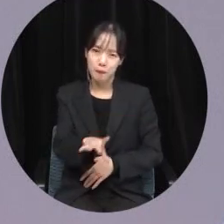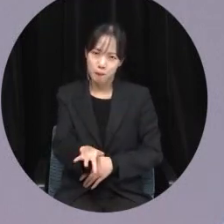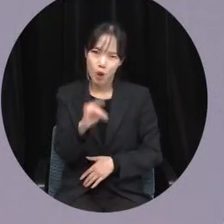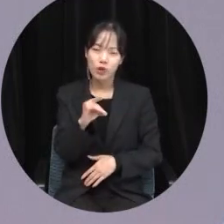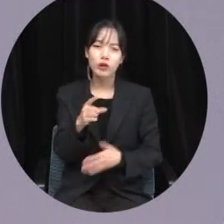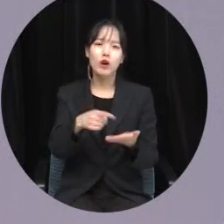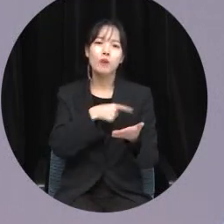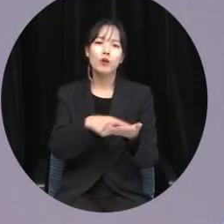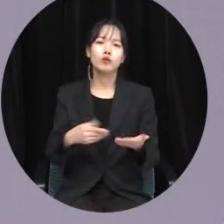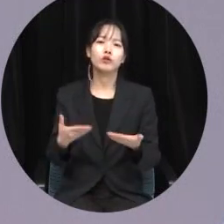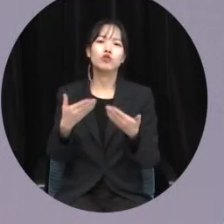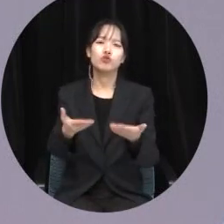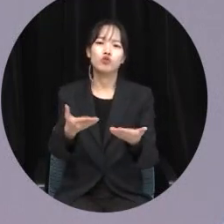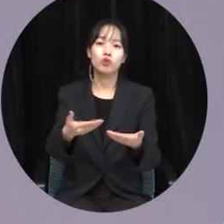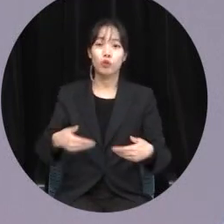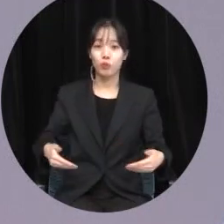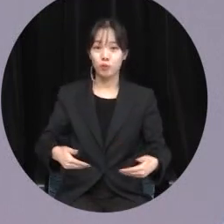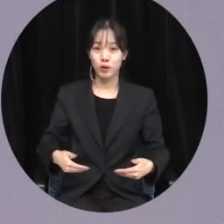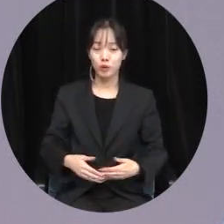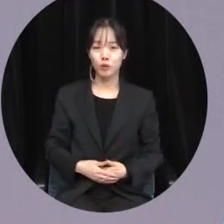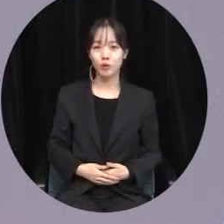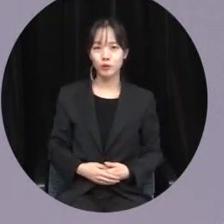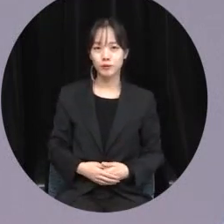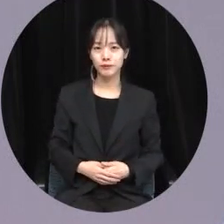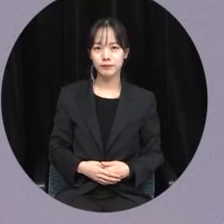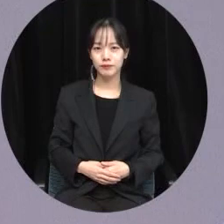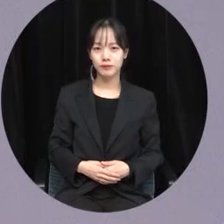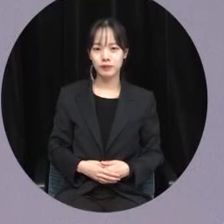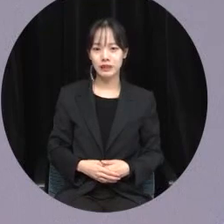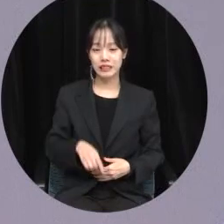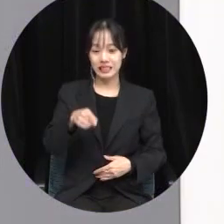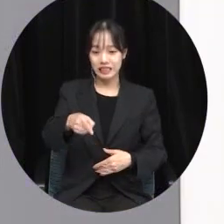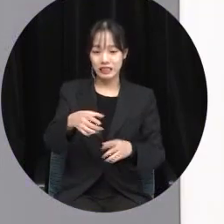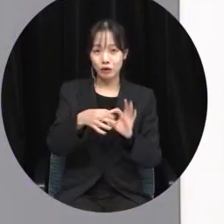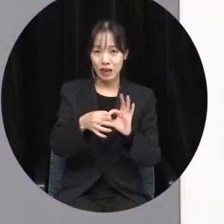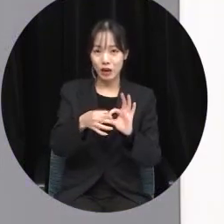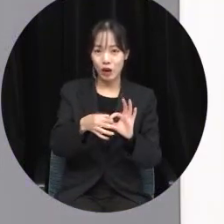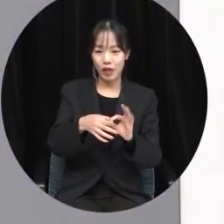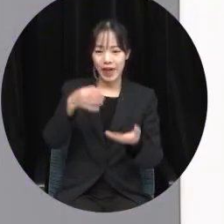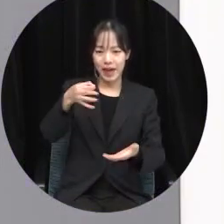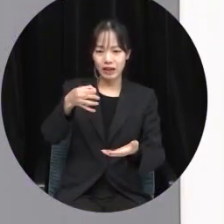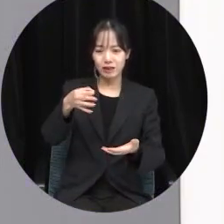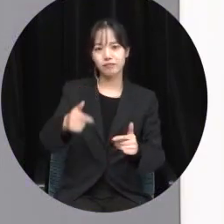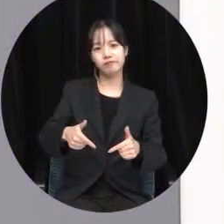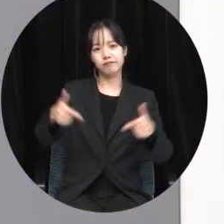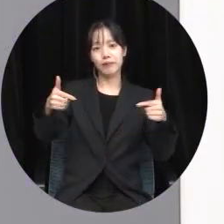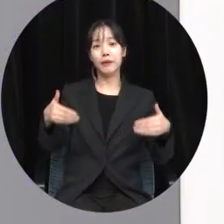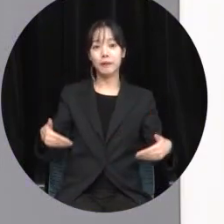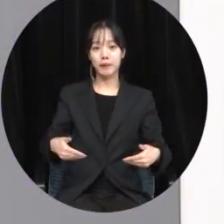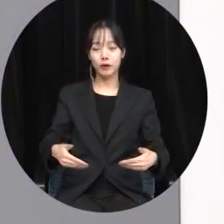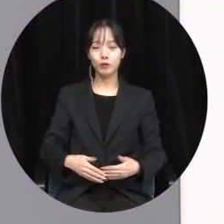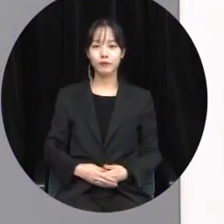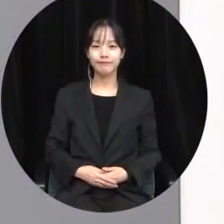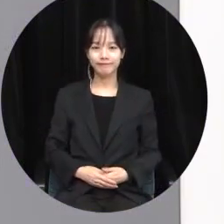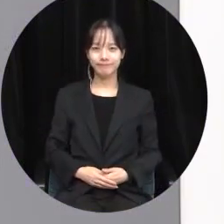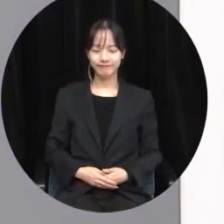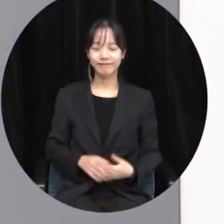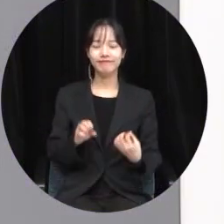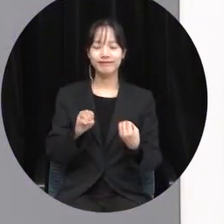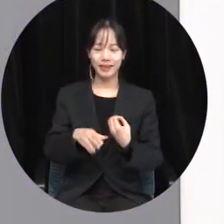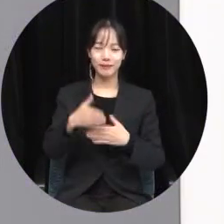이 액수를 더 늘려서 다수의 이 선의의 피해자를 구제해야 합니다. 네, 두 후보의 답변